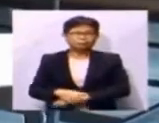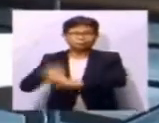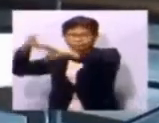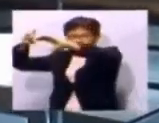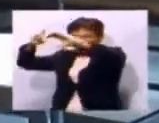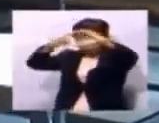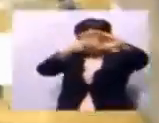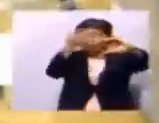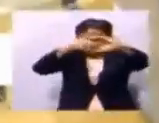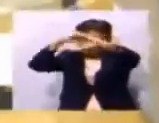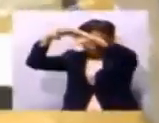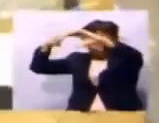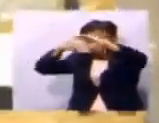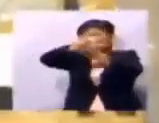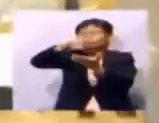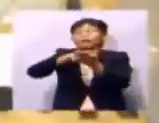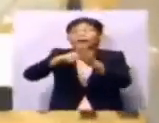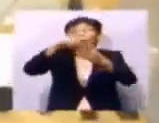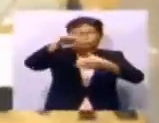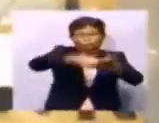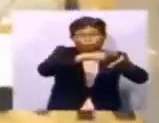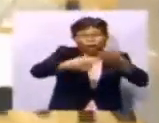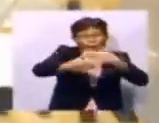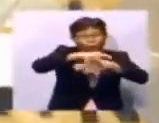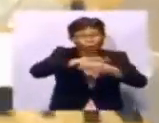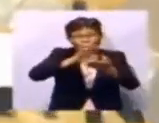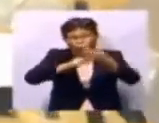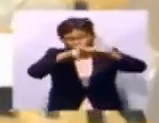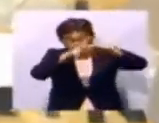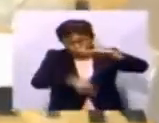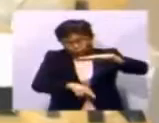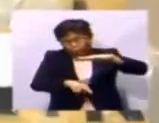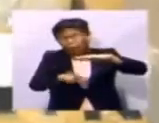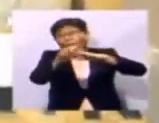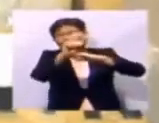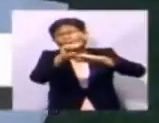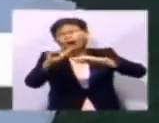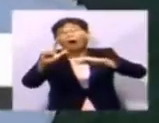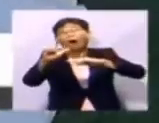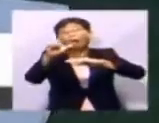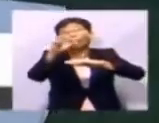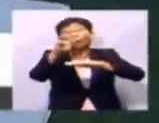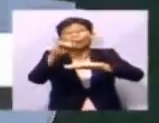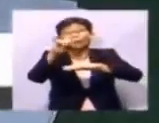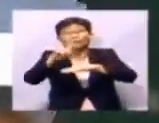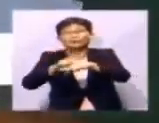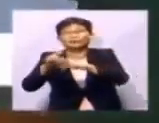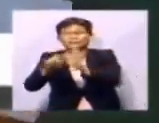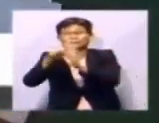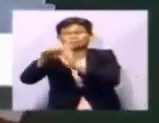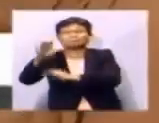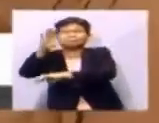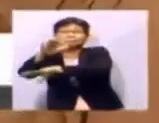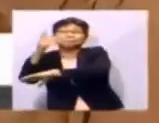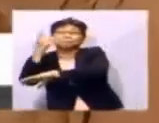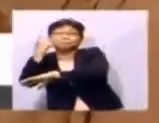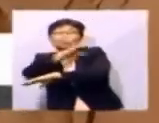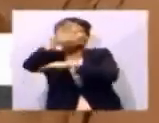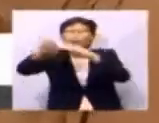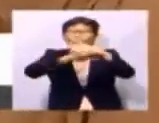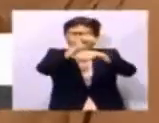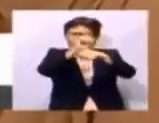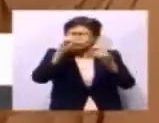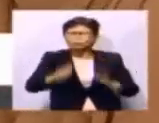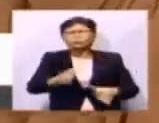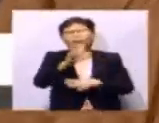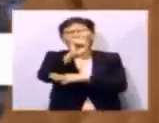Tinjauan RTM di Pusat Pengundian Awal Sekolah Rendah Agama Khalid bin Al-Walid, Kem Wardiban, setapak petang tadi mendapati para